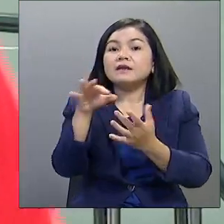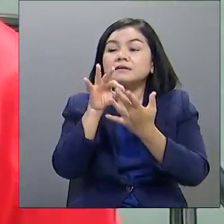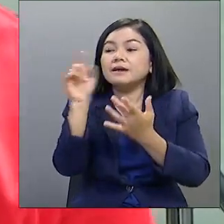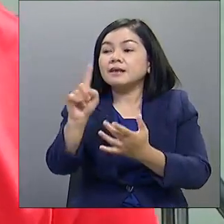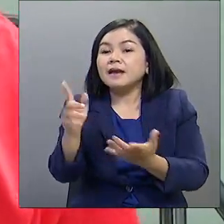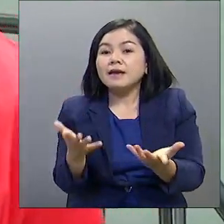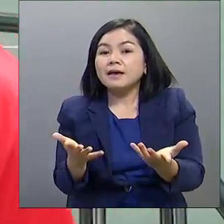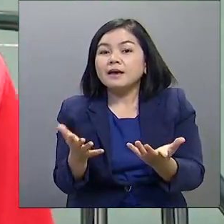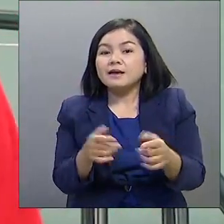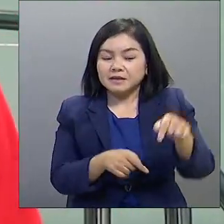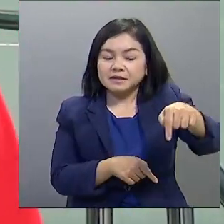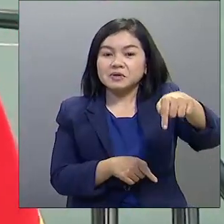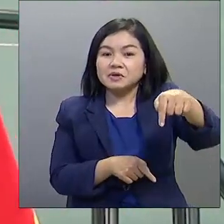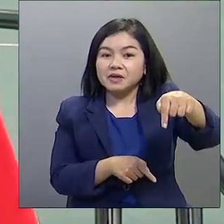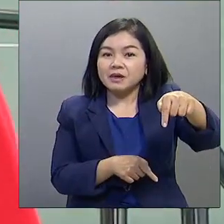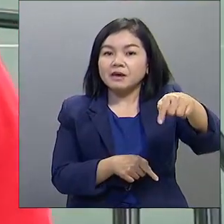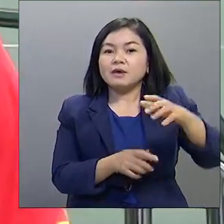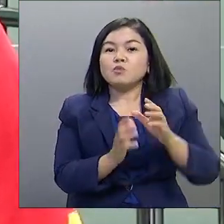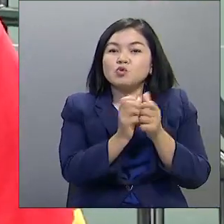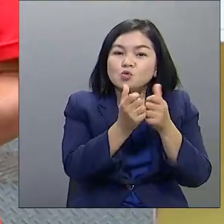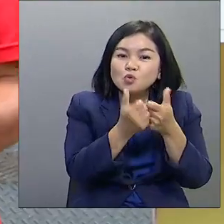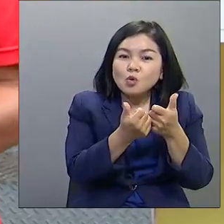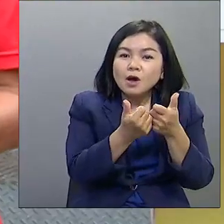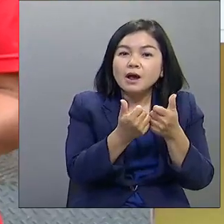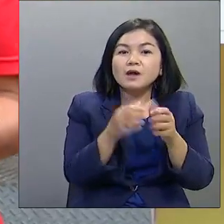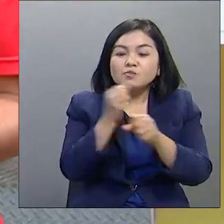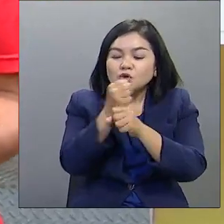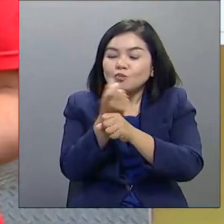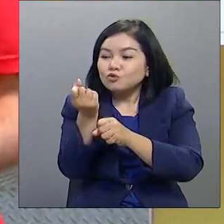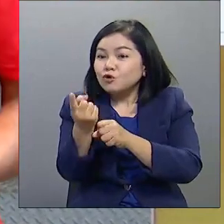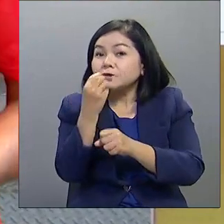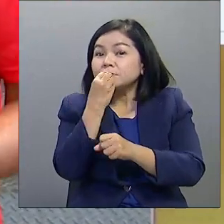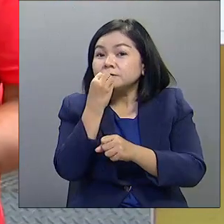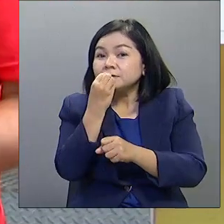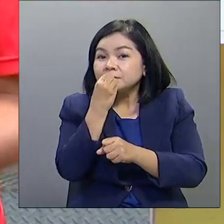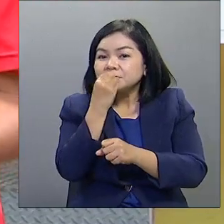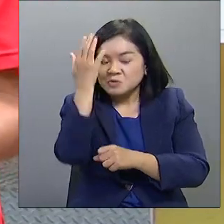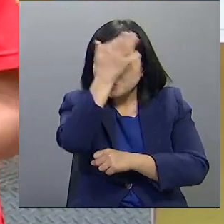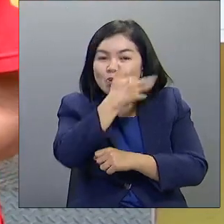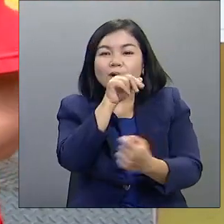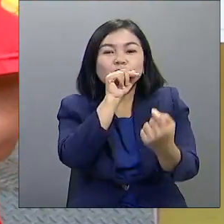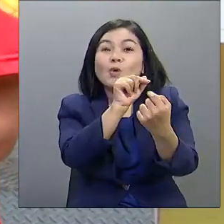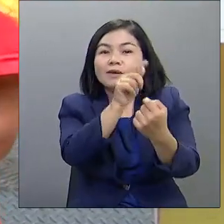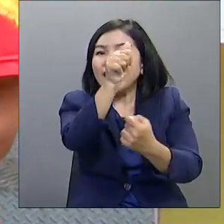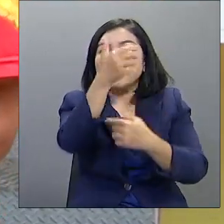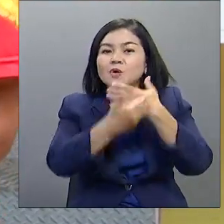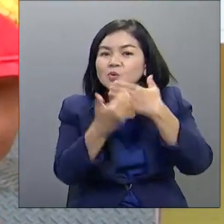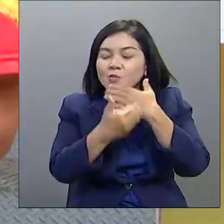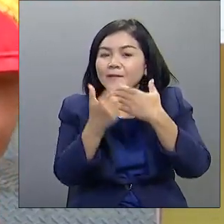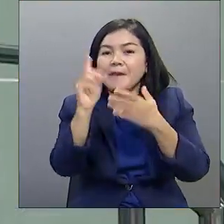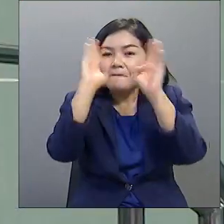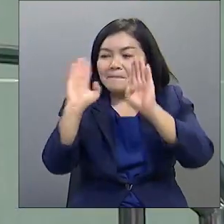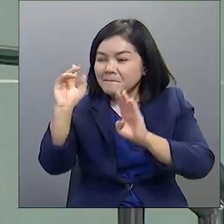รสชาติไหนด ีขอเป็นนี้ดีกว่าธัญพืชนมสดสูตรใหม่ใช้ไรกว่าเดิมครับสำหรับคนที่สวยใช้ไรก็ต้องกินไอ้ที่ใส่ไรครับผ